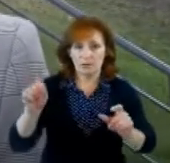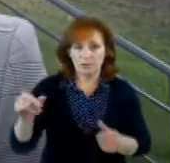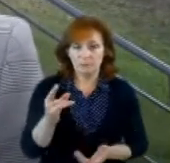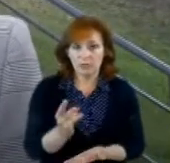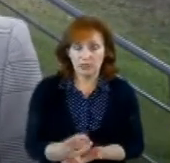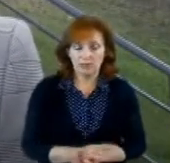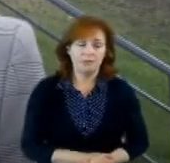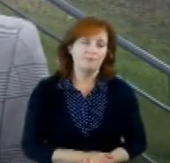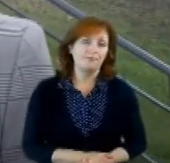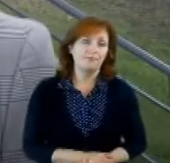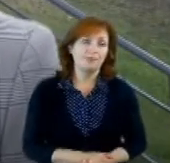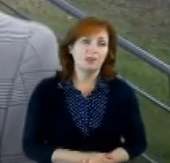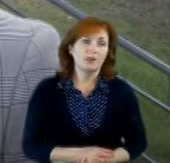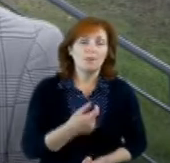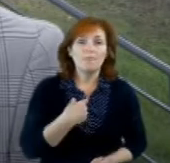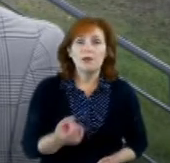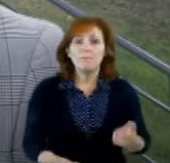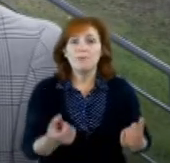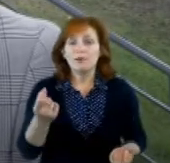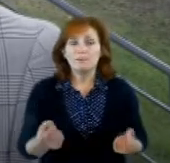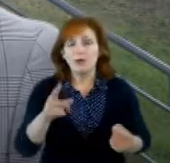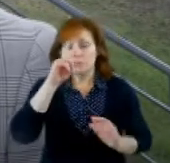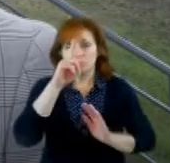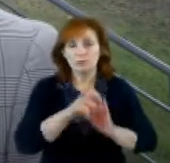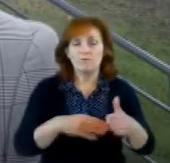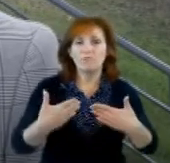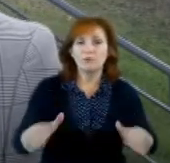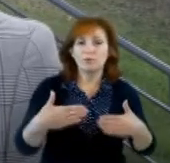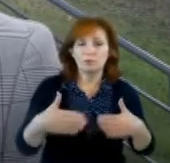скажімо так, випускників наших діток, хто завершував,